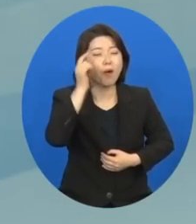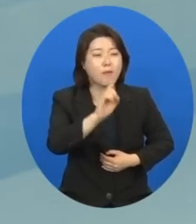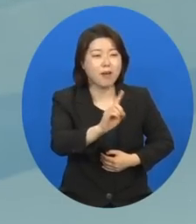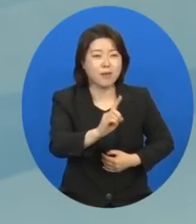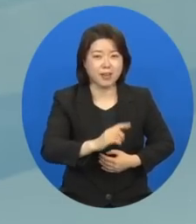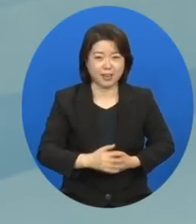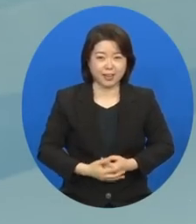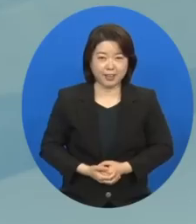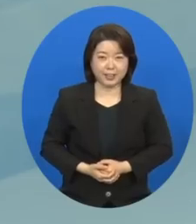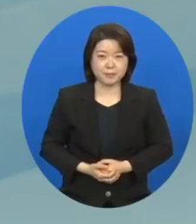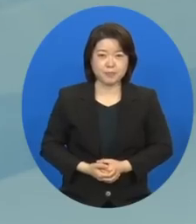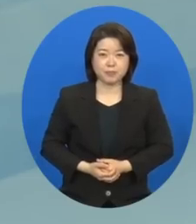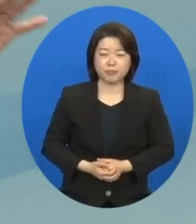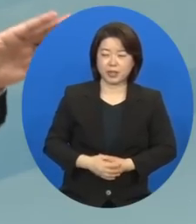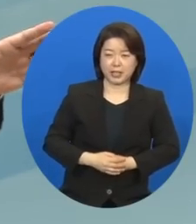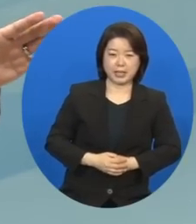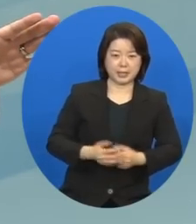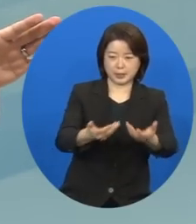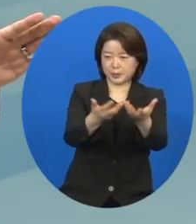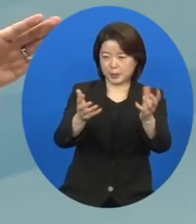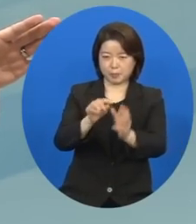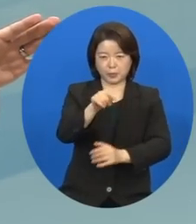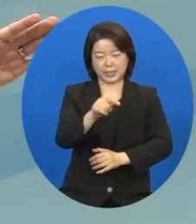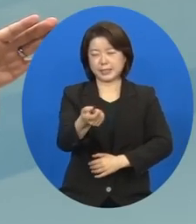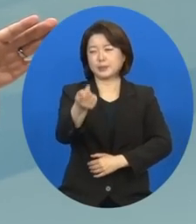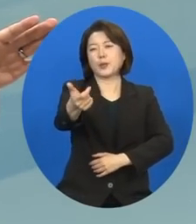그러는데 했더니 본당이 너무 작아요.